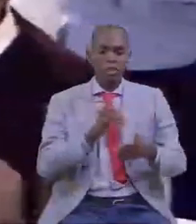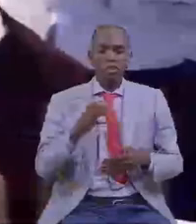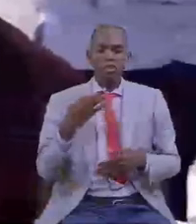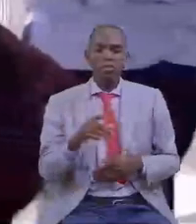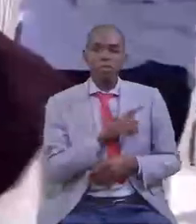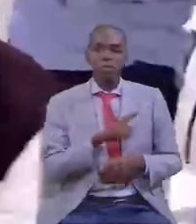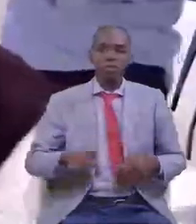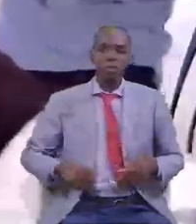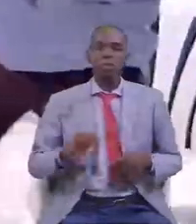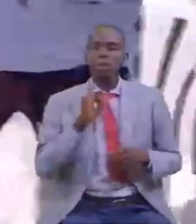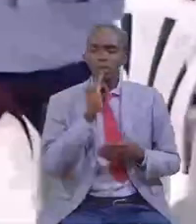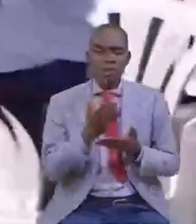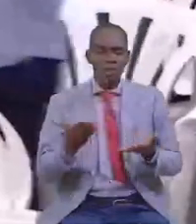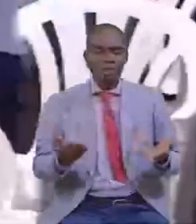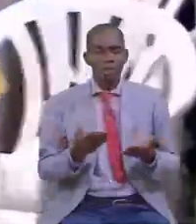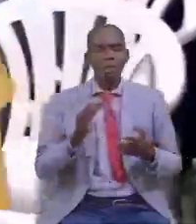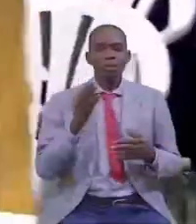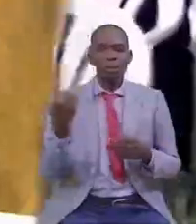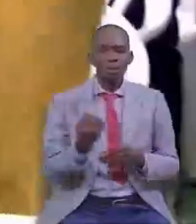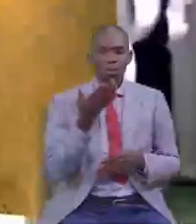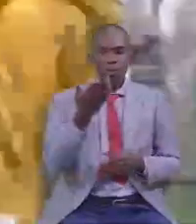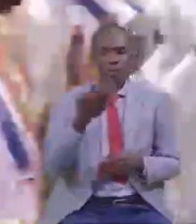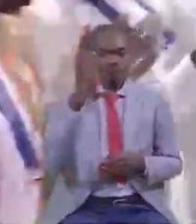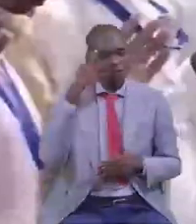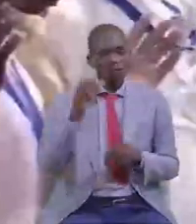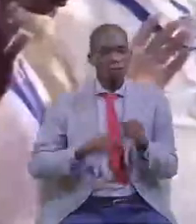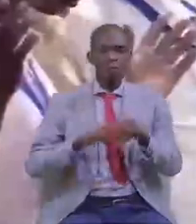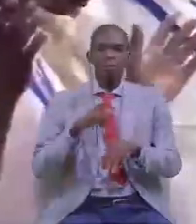Et le guide de Dieu est disponible pour toi à tout moment.